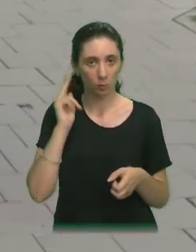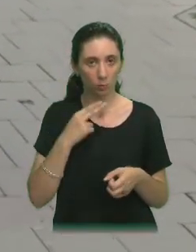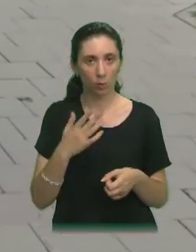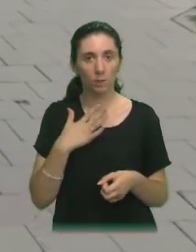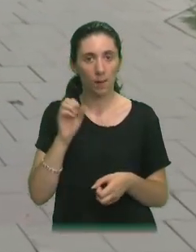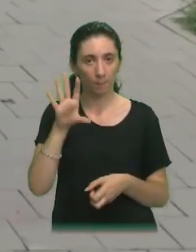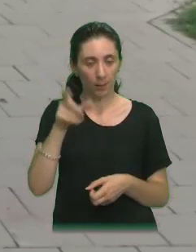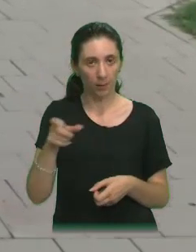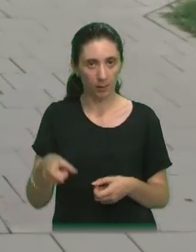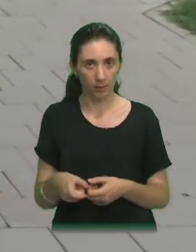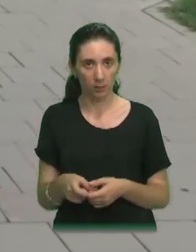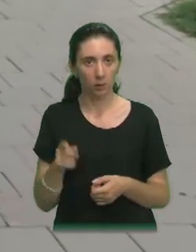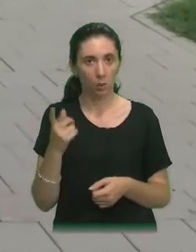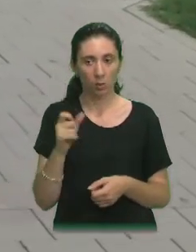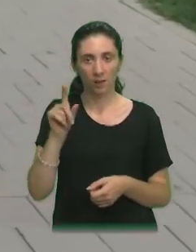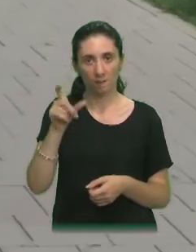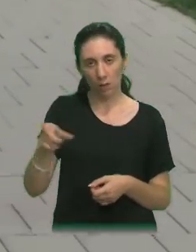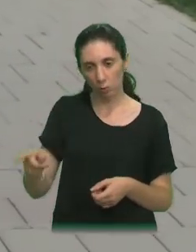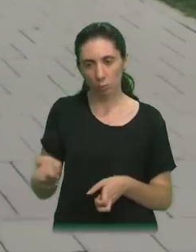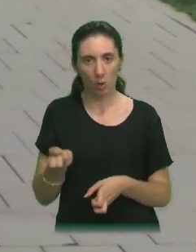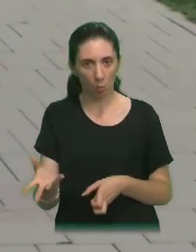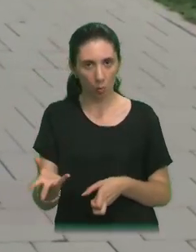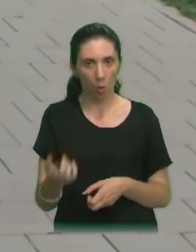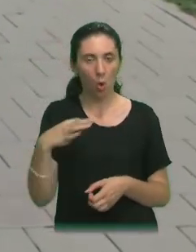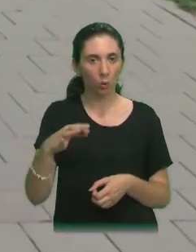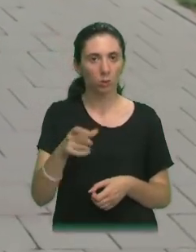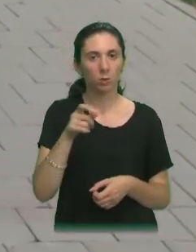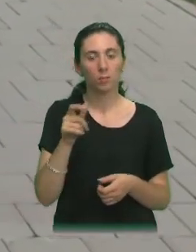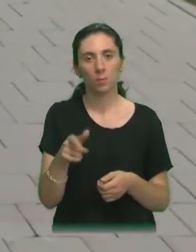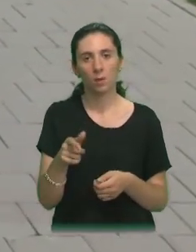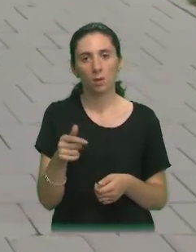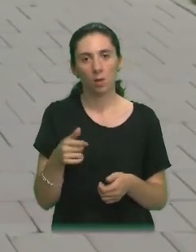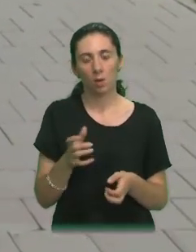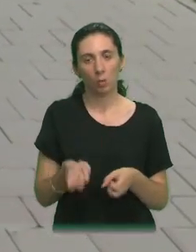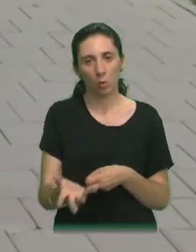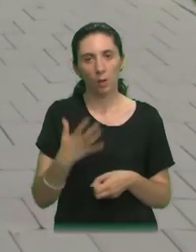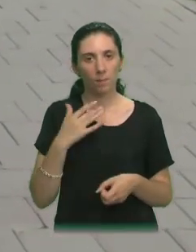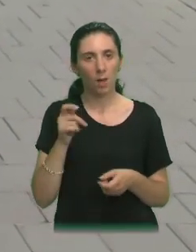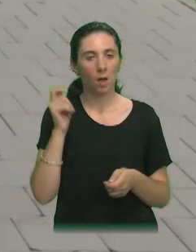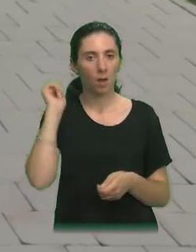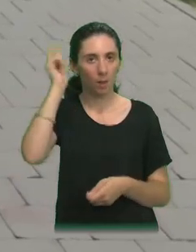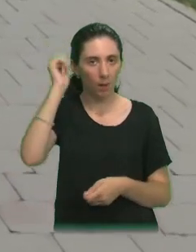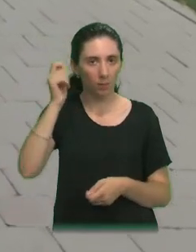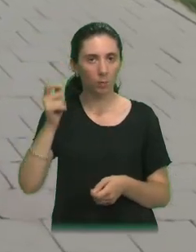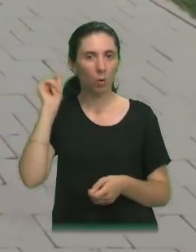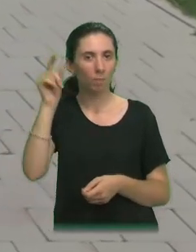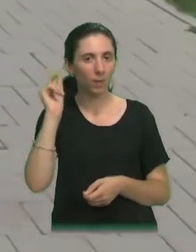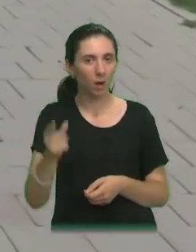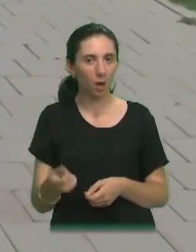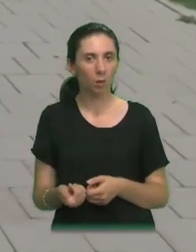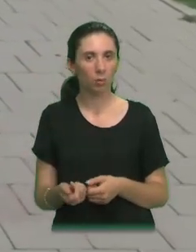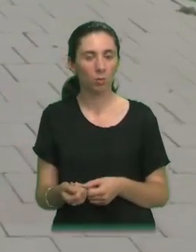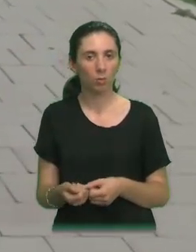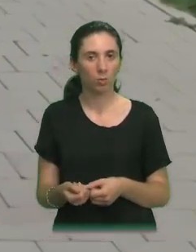savezu gluhih? Športskom savezu gluhih? U Športskom savezu u Karlovcu nas ima 15 i od toga 12 kugla.